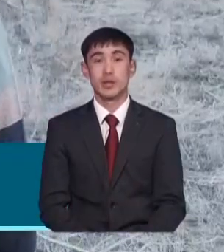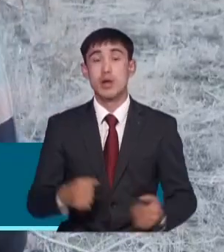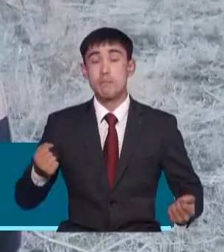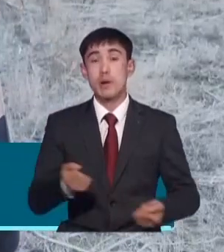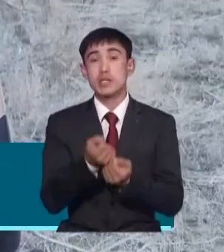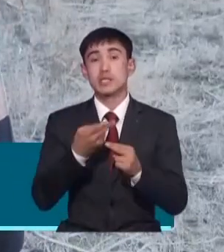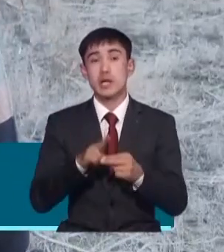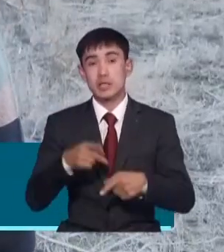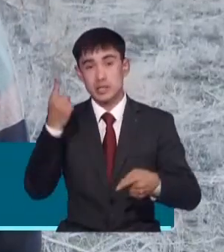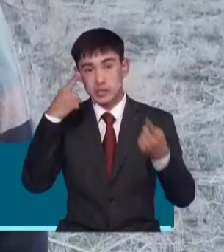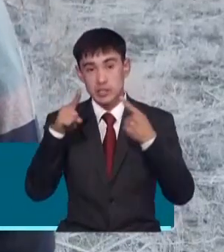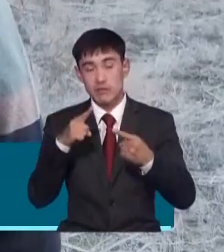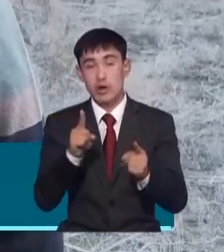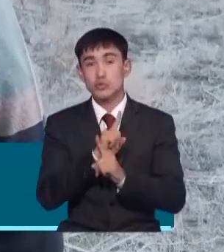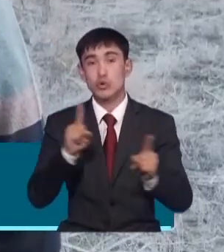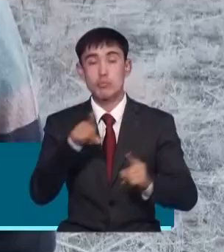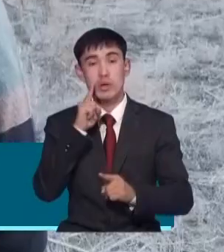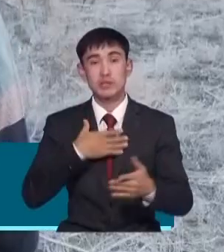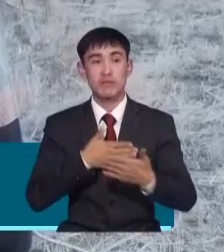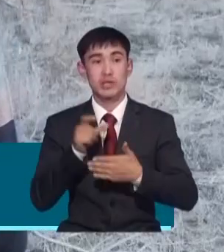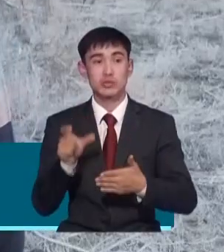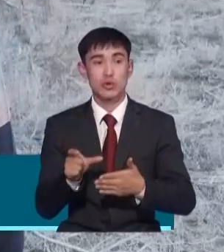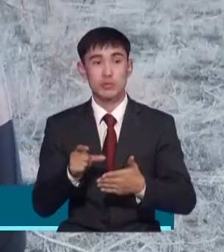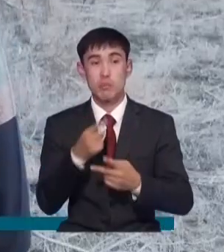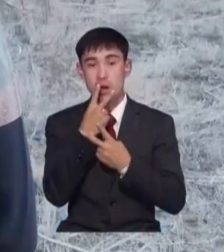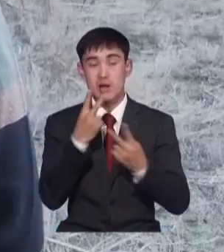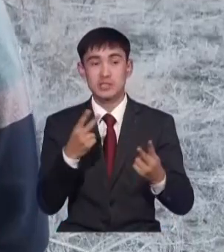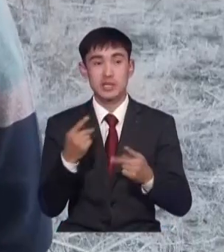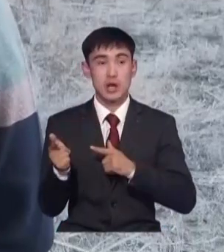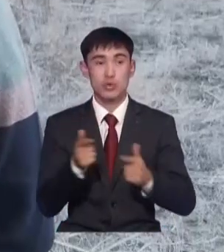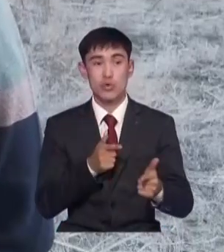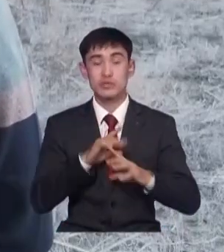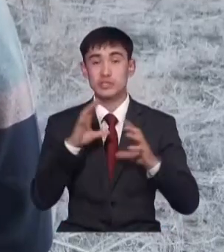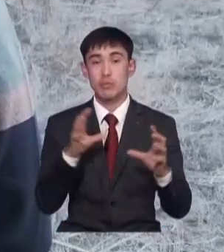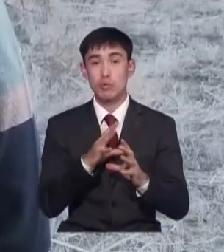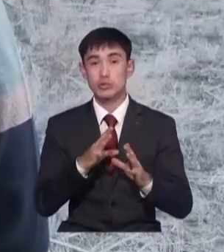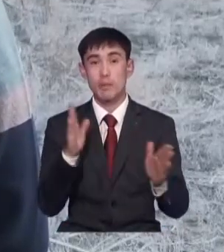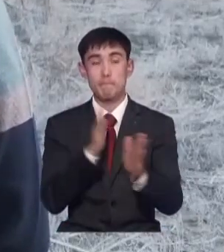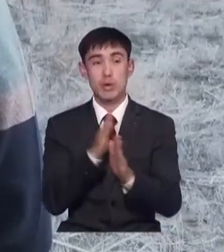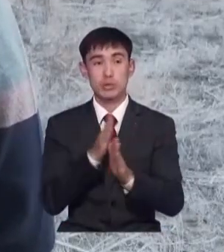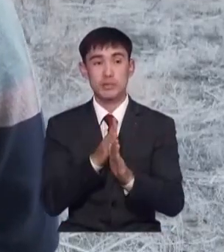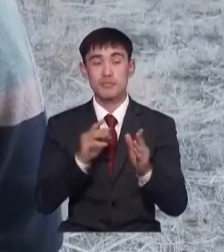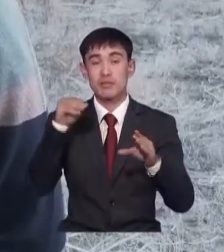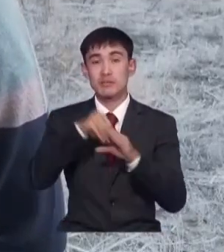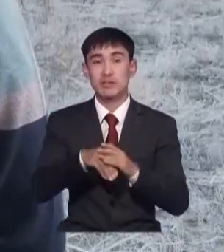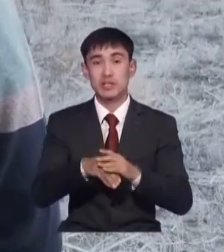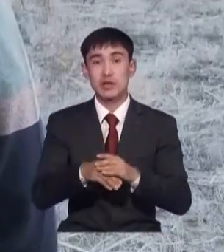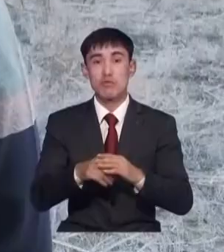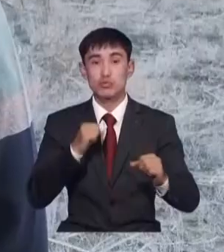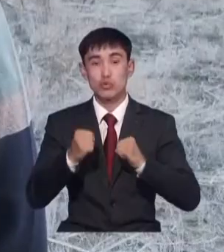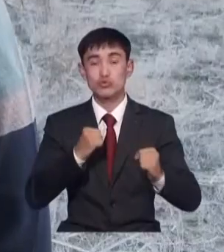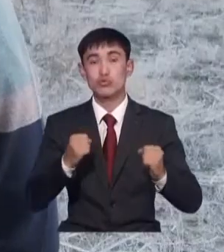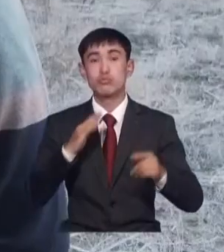Поддержка этой инициативы, особенно молодыми волонтерами, показывает их готовность заботиться о природе и вносить вклад в